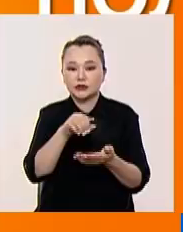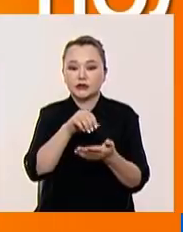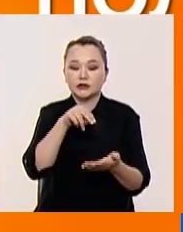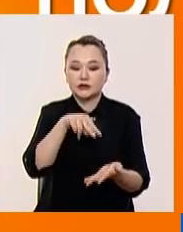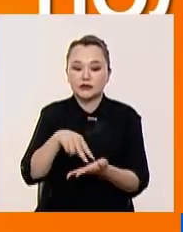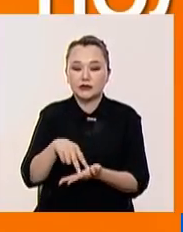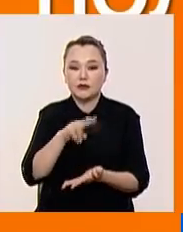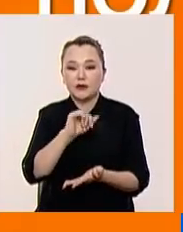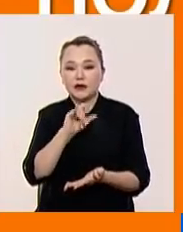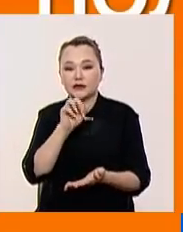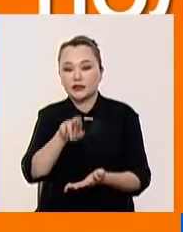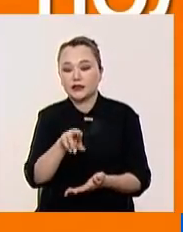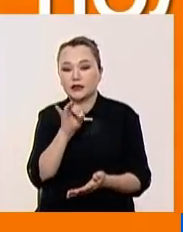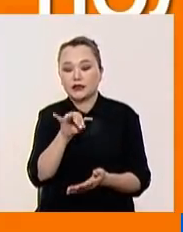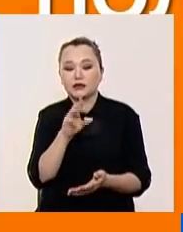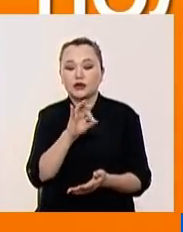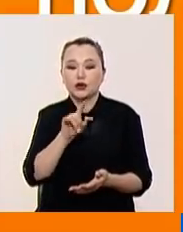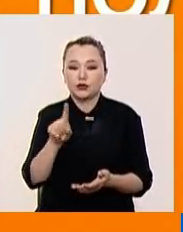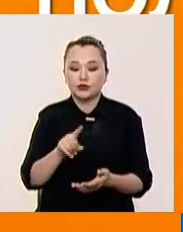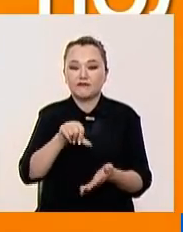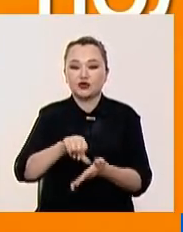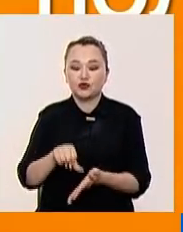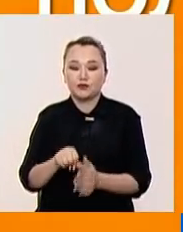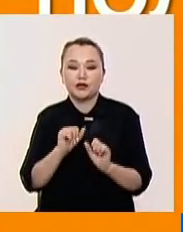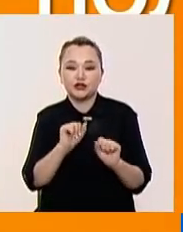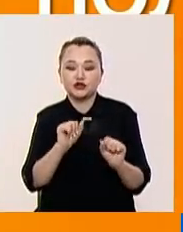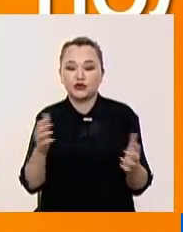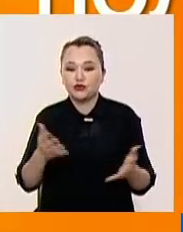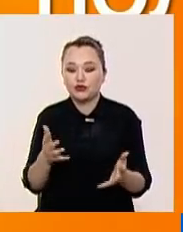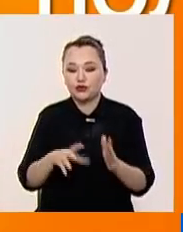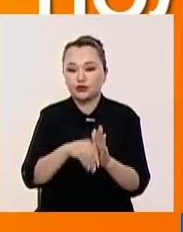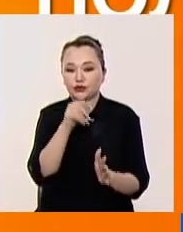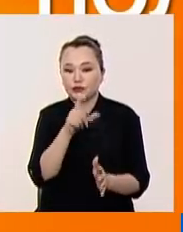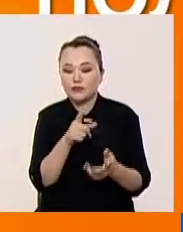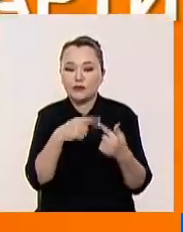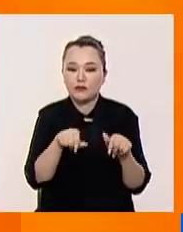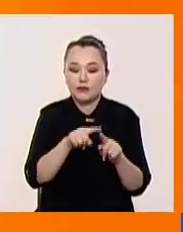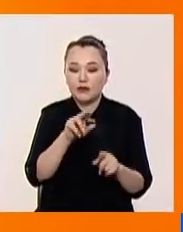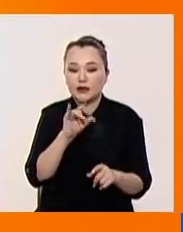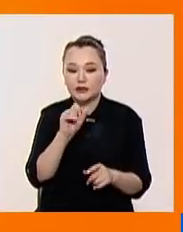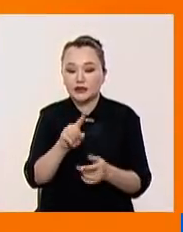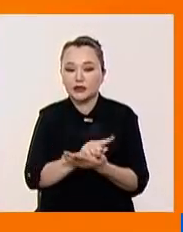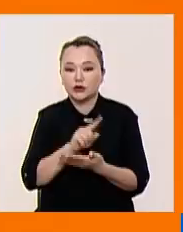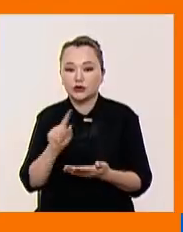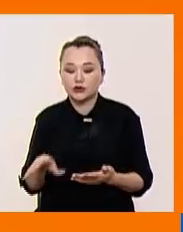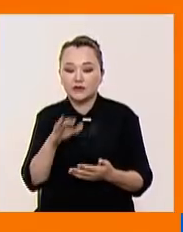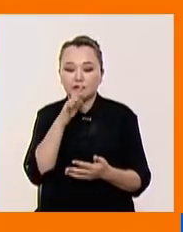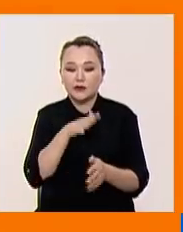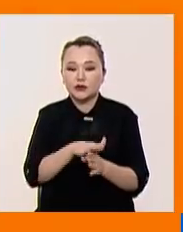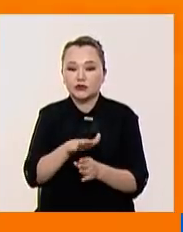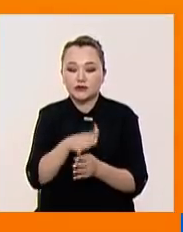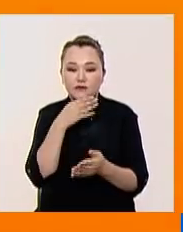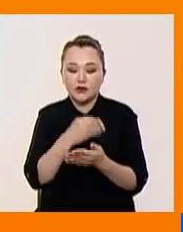политических партиях, профессиональных союзах и выступать в поддержку какой-либо политической партии. На период осуществления